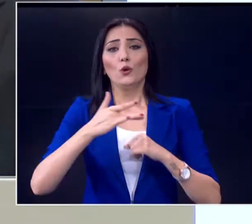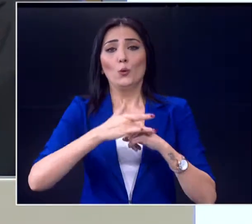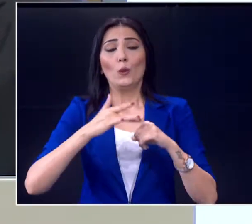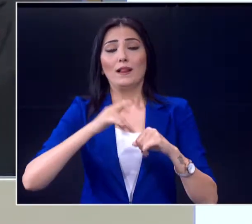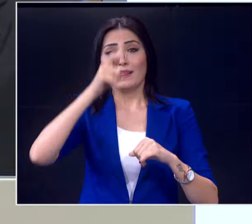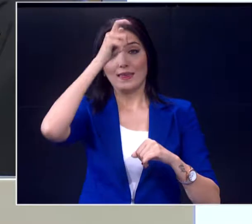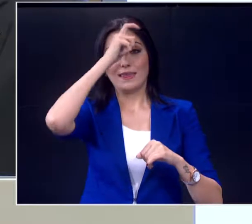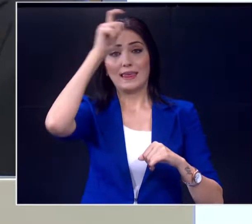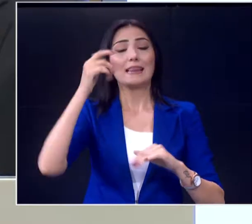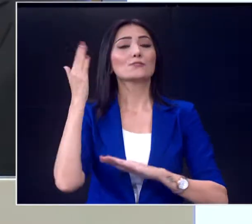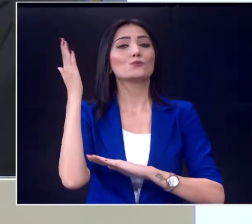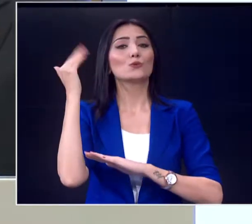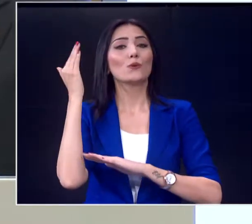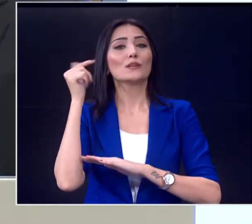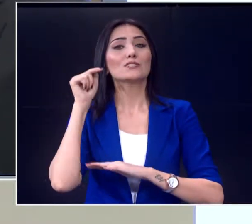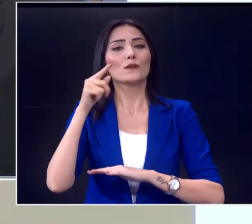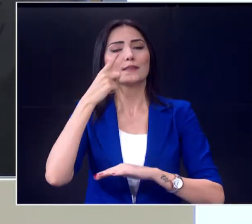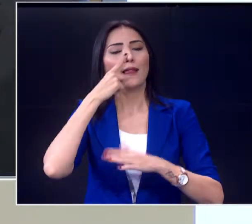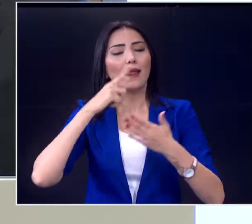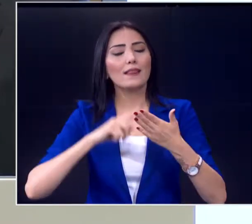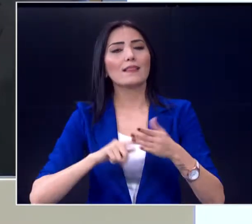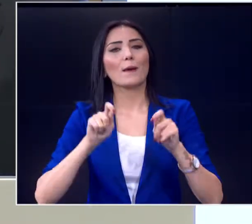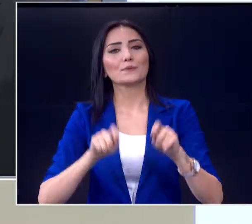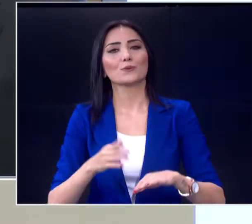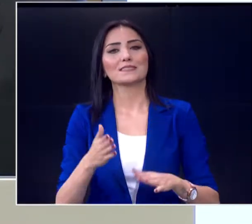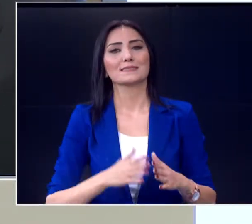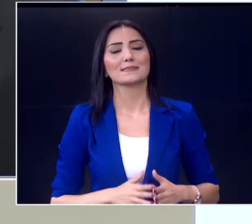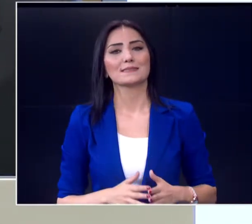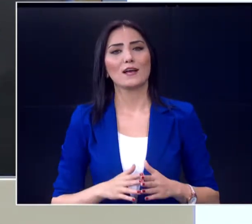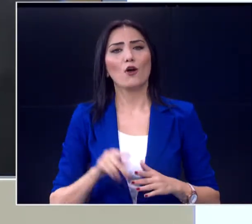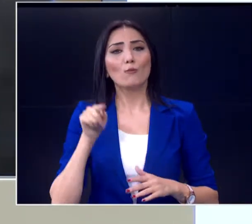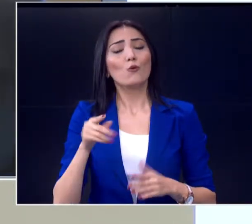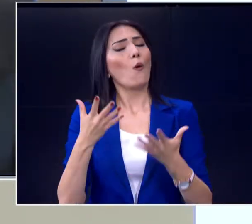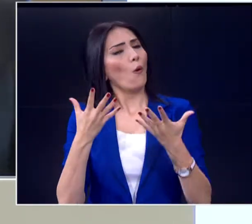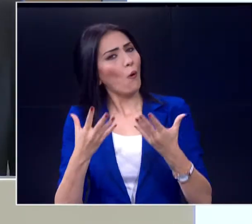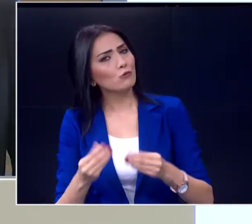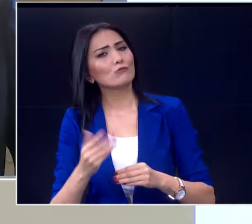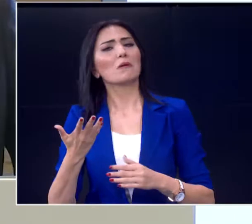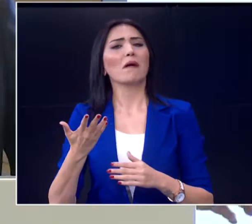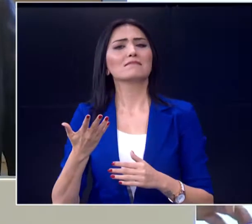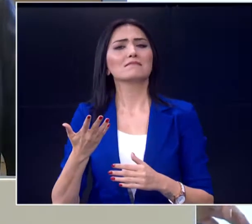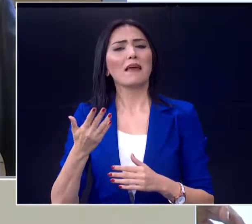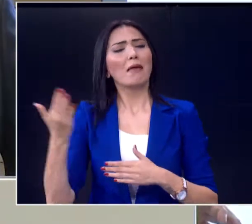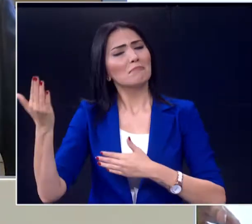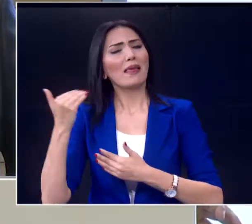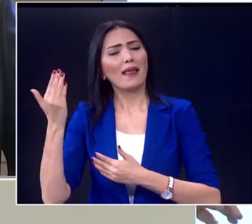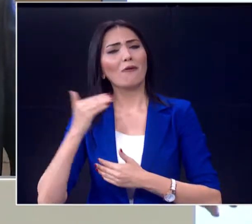Ülkenin geleceğine inanacaksınız. Bu olduğu zaman gerisi zaten